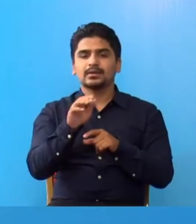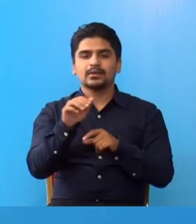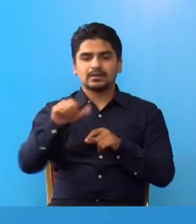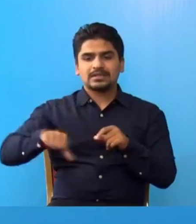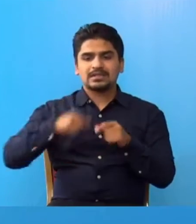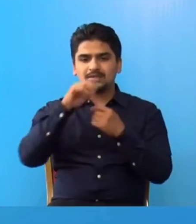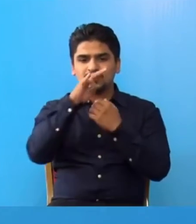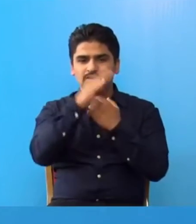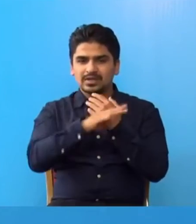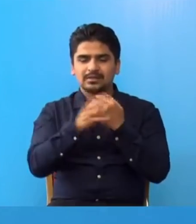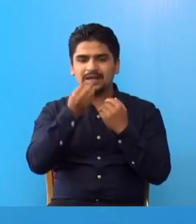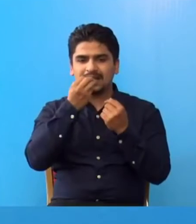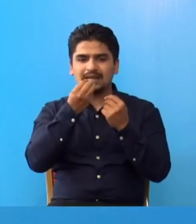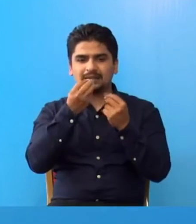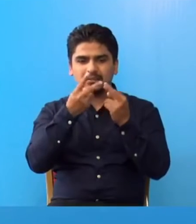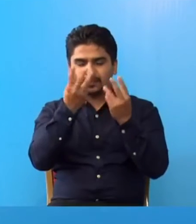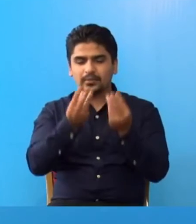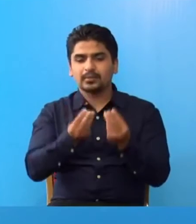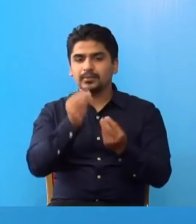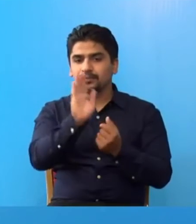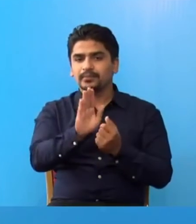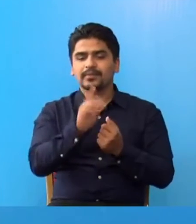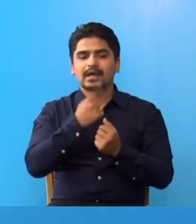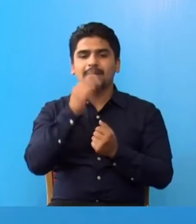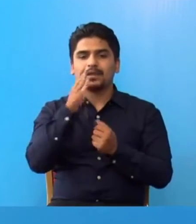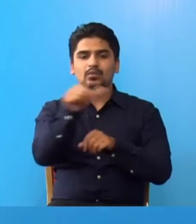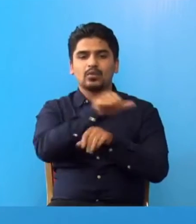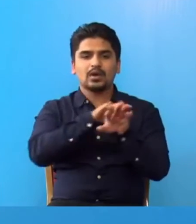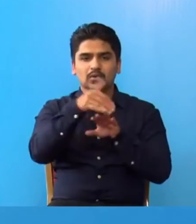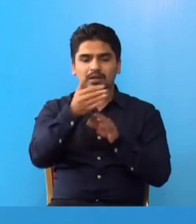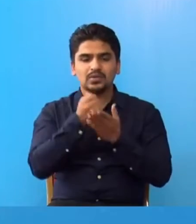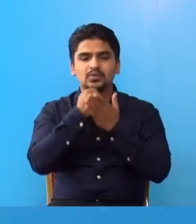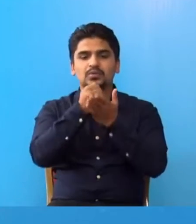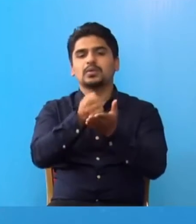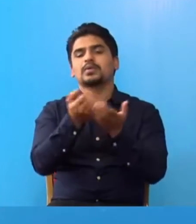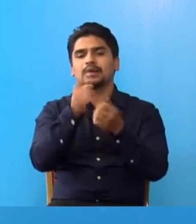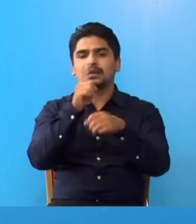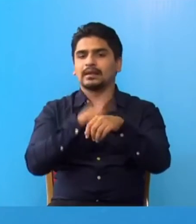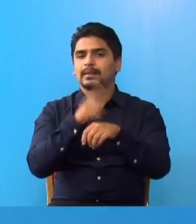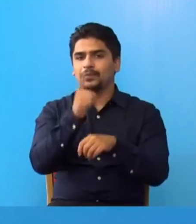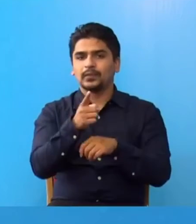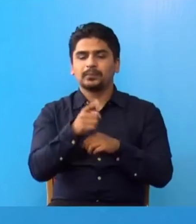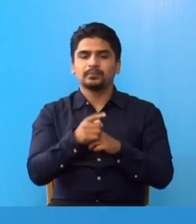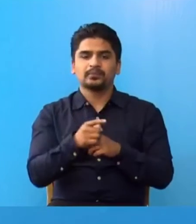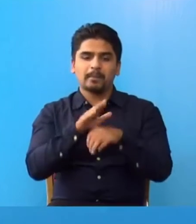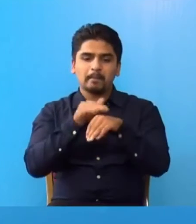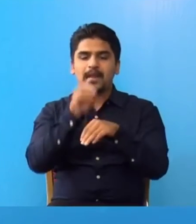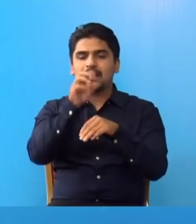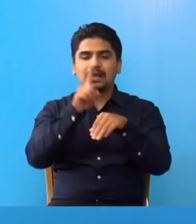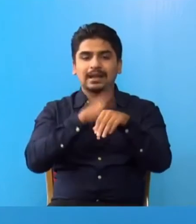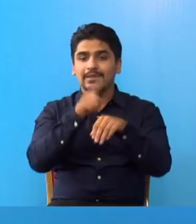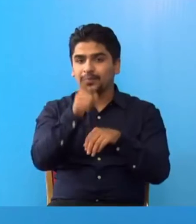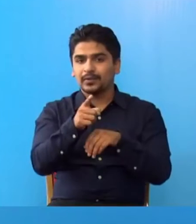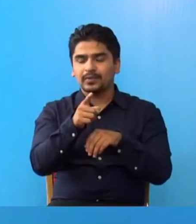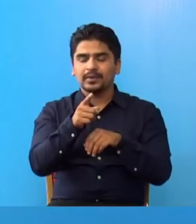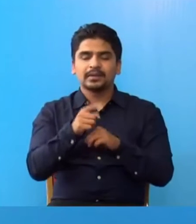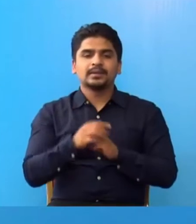जीवन स्वाइली मा खाने को आरको अभाब मा चान, पने आमी ले वहां अरूलाय चाहिए सयोगर नी बेलावयो, सत्भाब देखाउनी बेलावयो, तेसेले